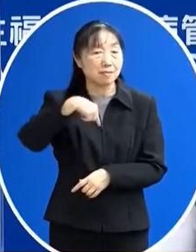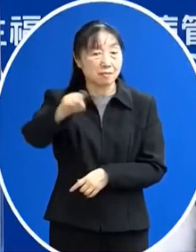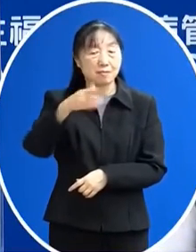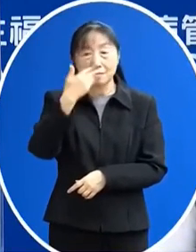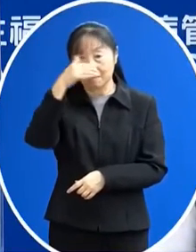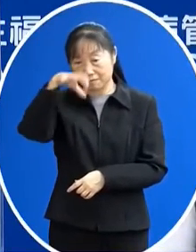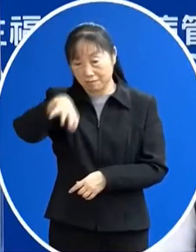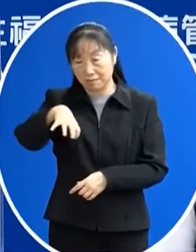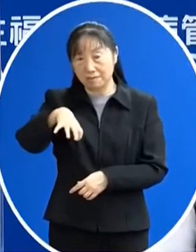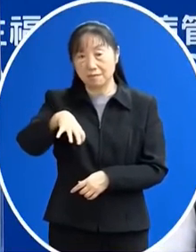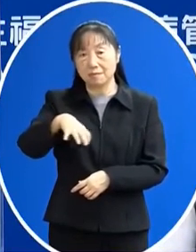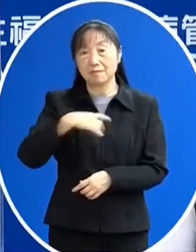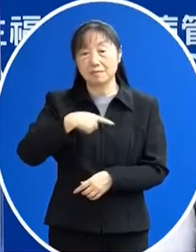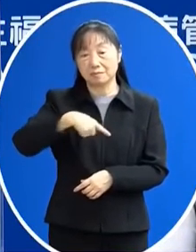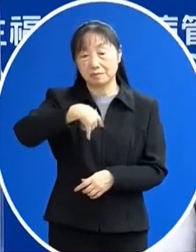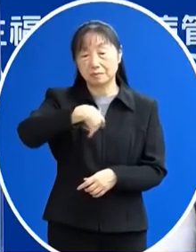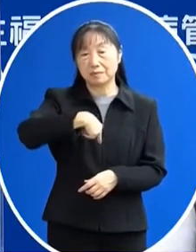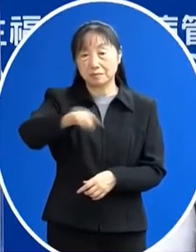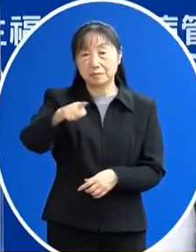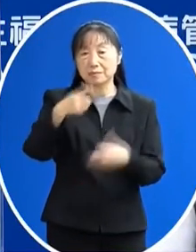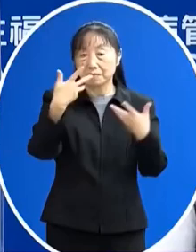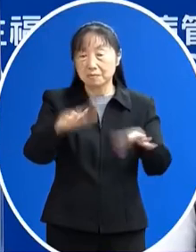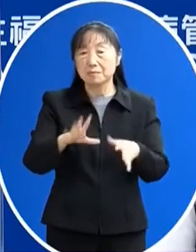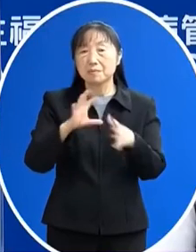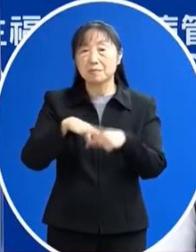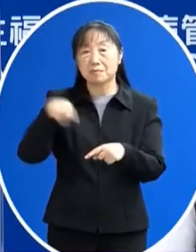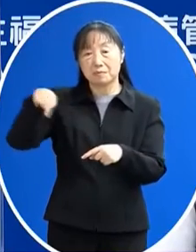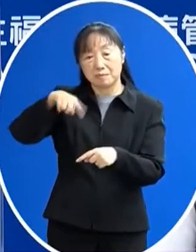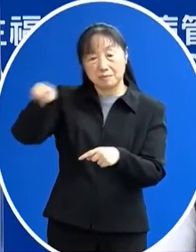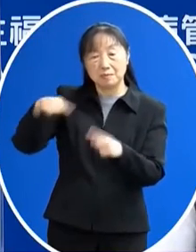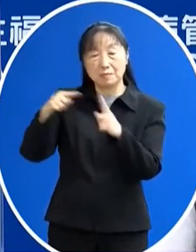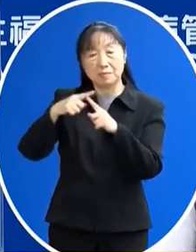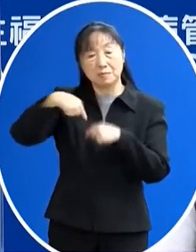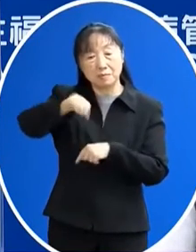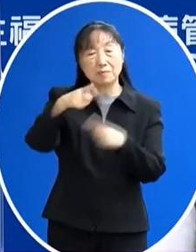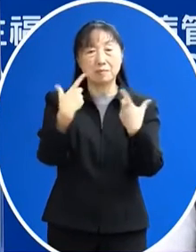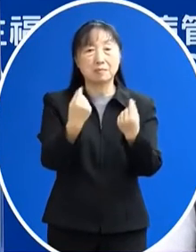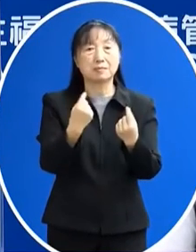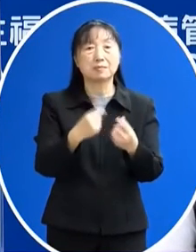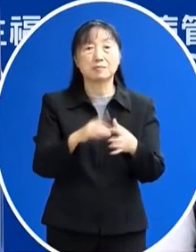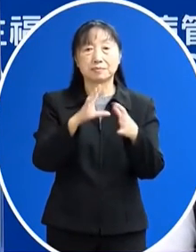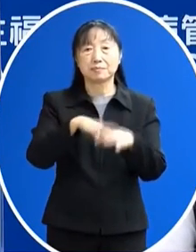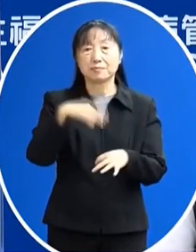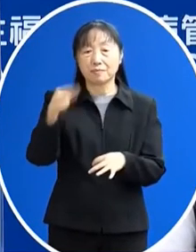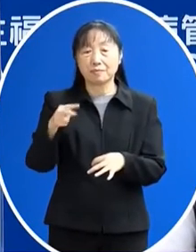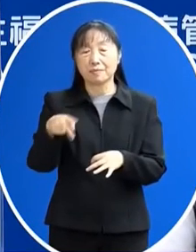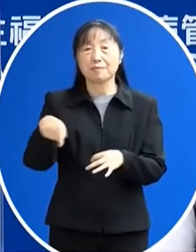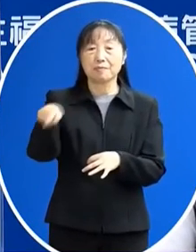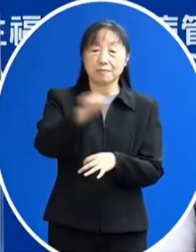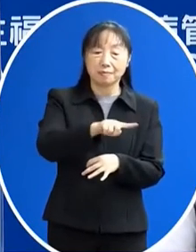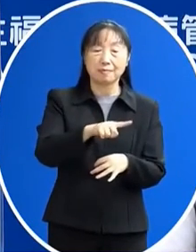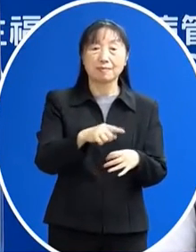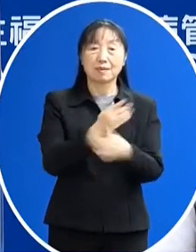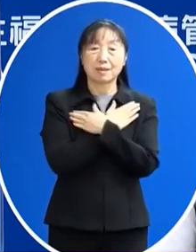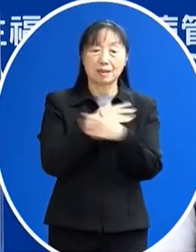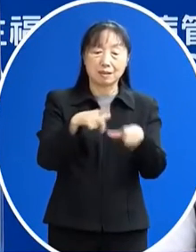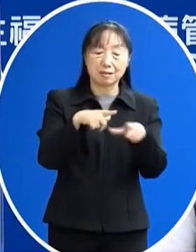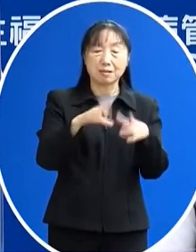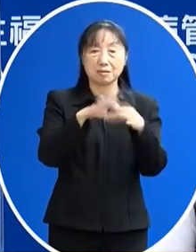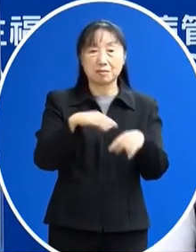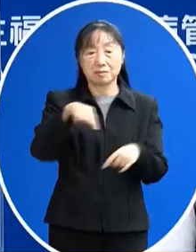餐厅里面有足迹重叠吃饭，然后延伸到一家人，然后到这幼儿园这样的一个关联